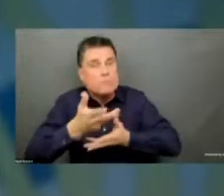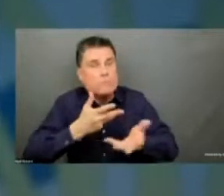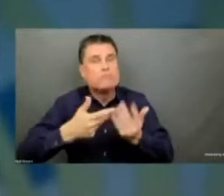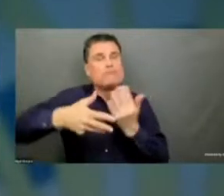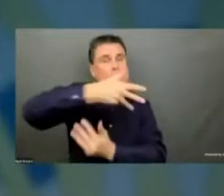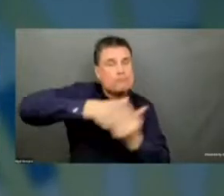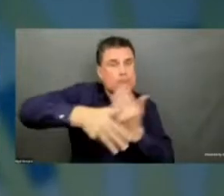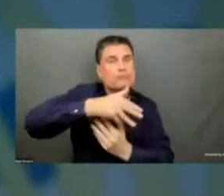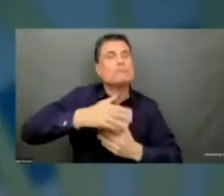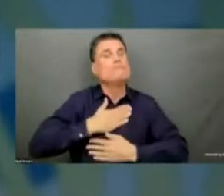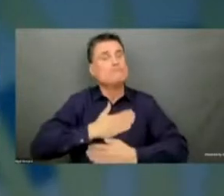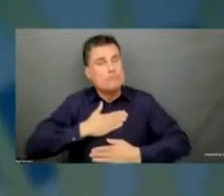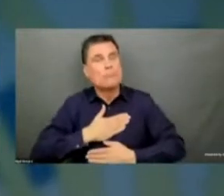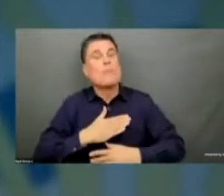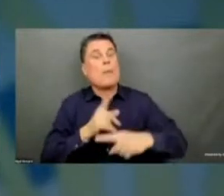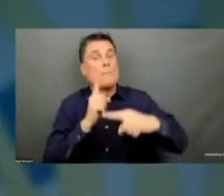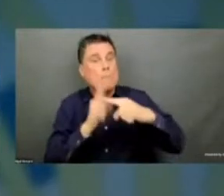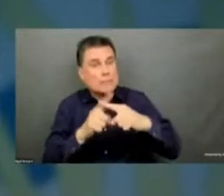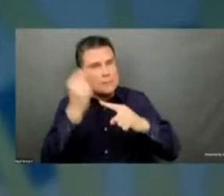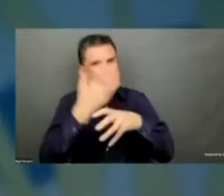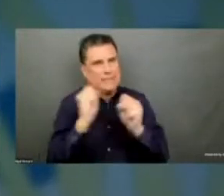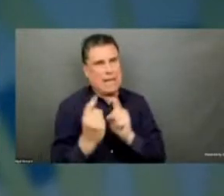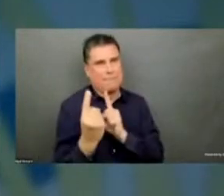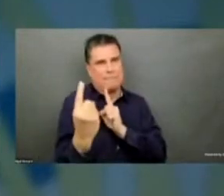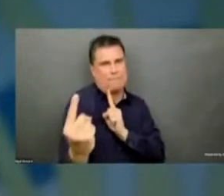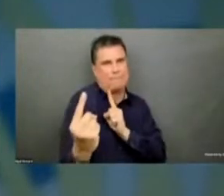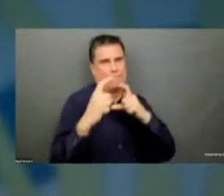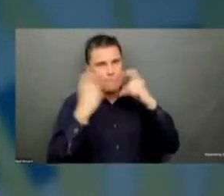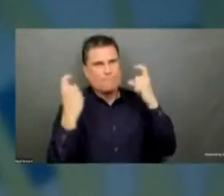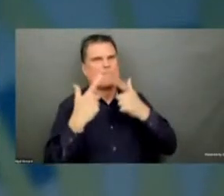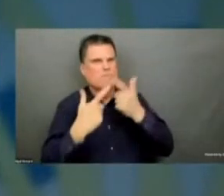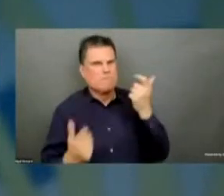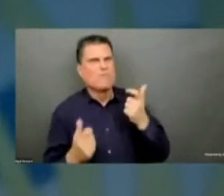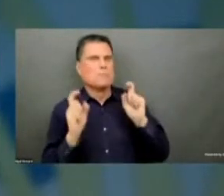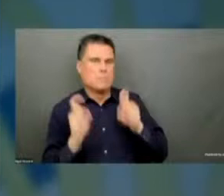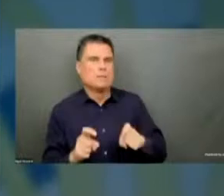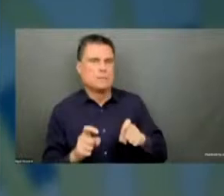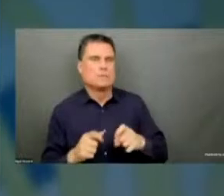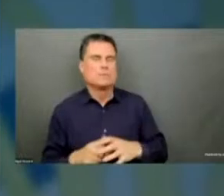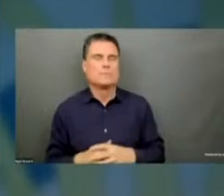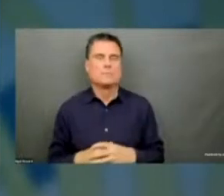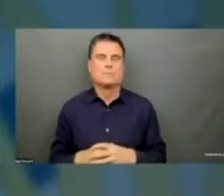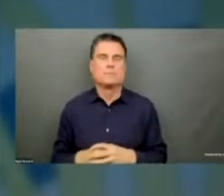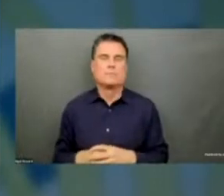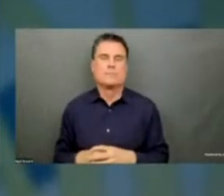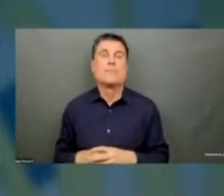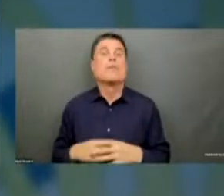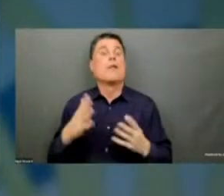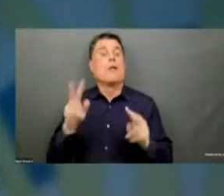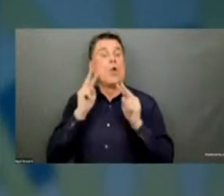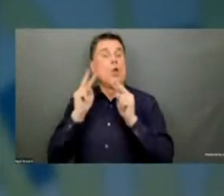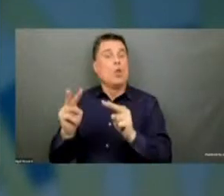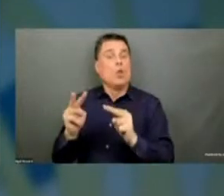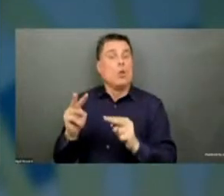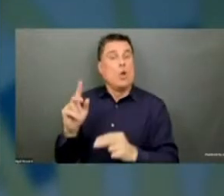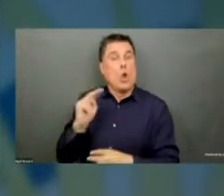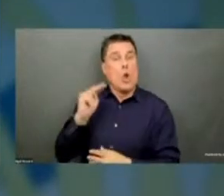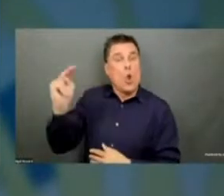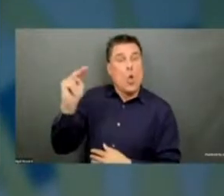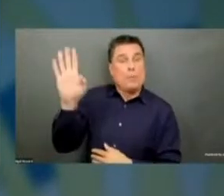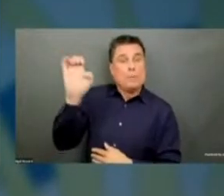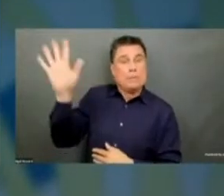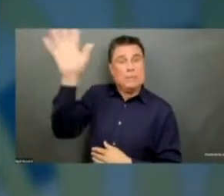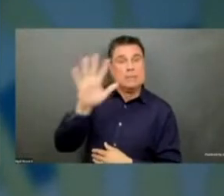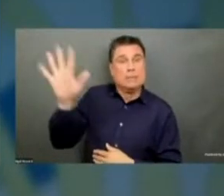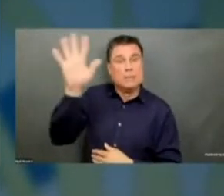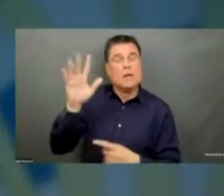there's quite a lot of fluctuation with the smaller populations 所 in 以 the 我们 interior 特 Vancouver 别是你 Island 看 and 到 the 的 north. 这个人口 All 少 of 的 those 这 have 些卫 started 生 to